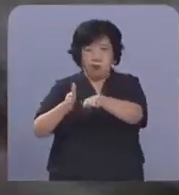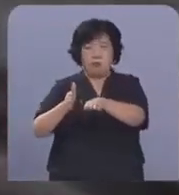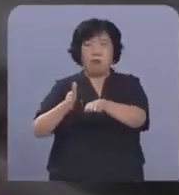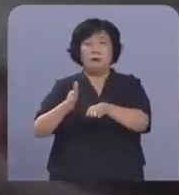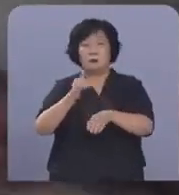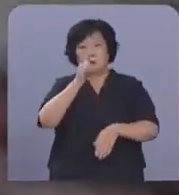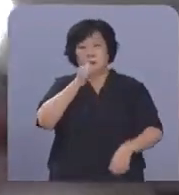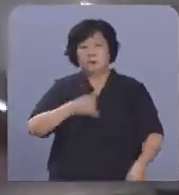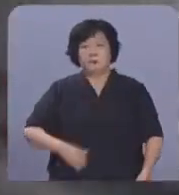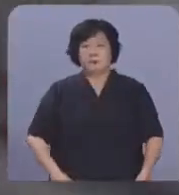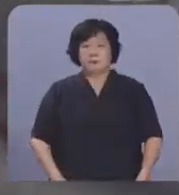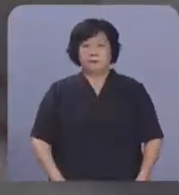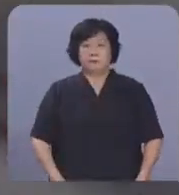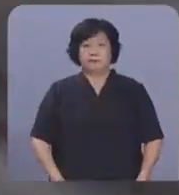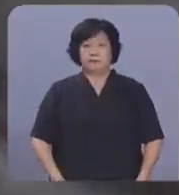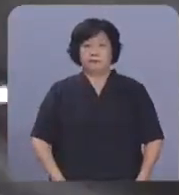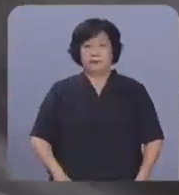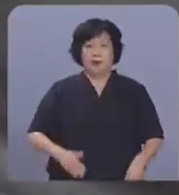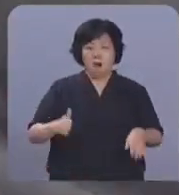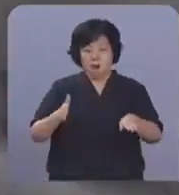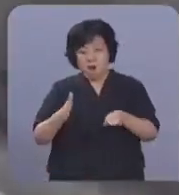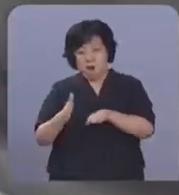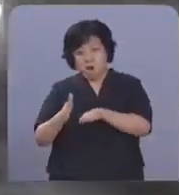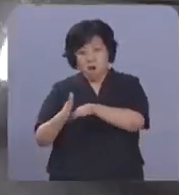스쳐 지나갑니다. 오,